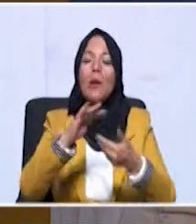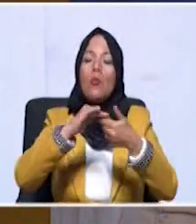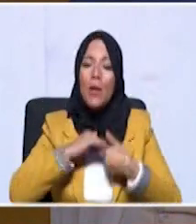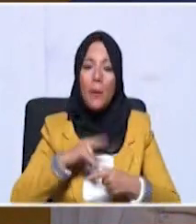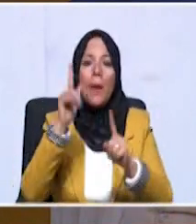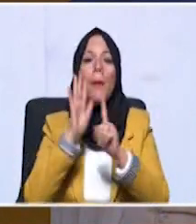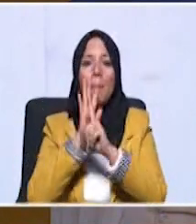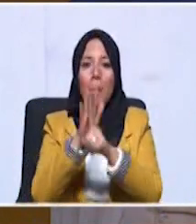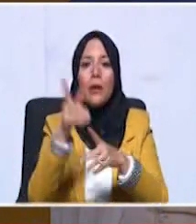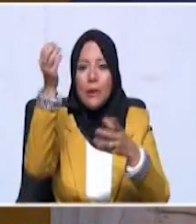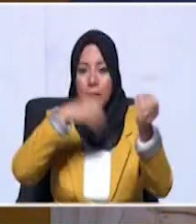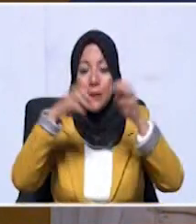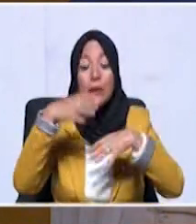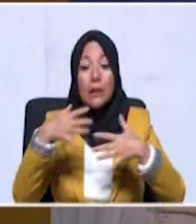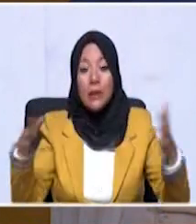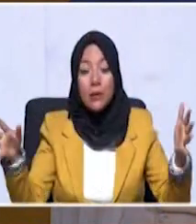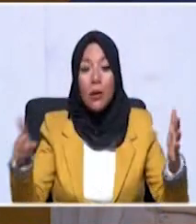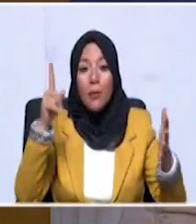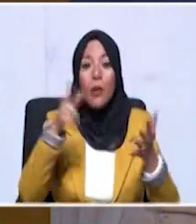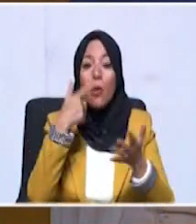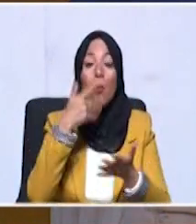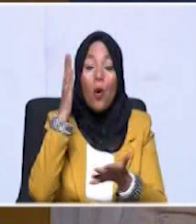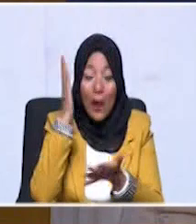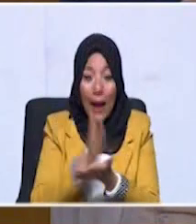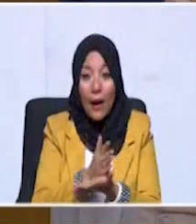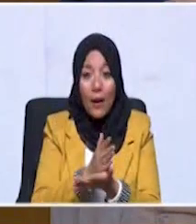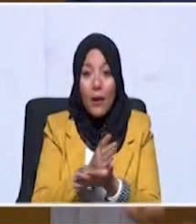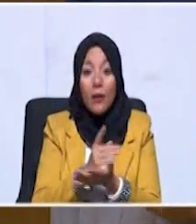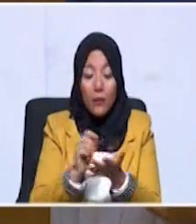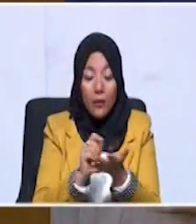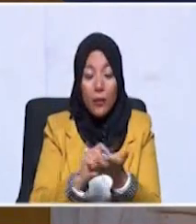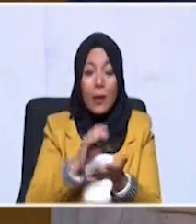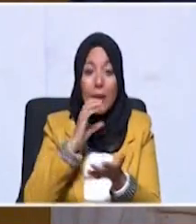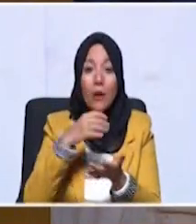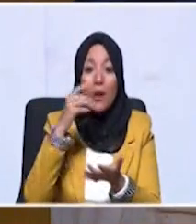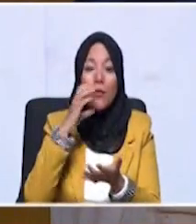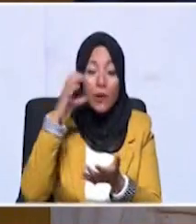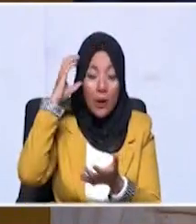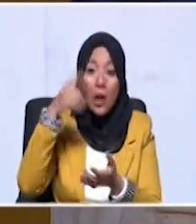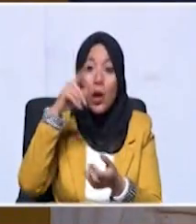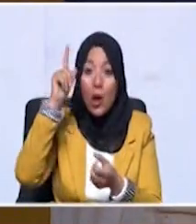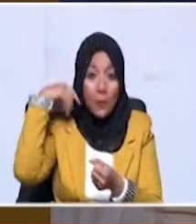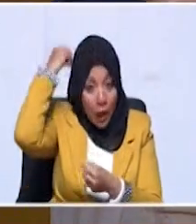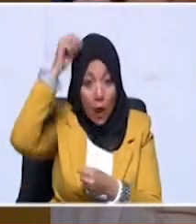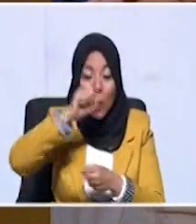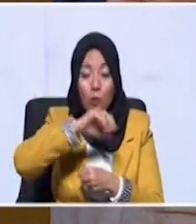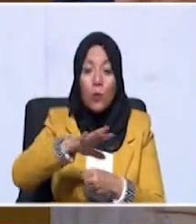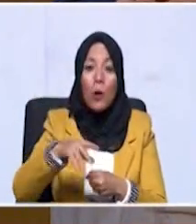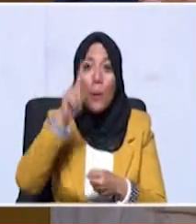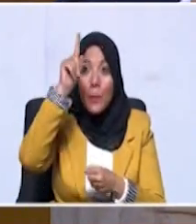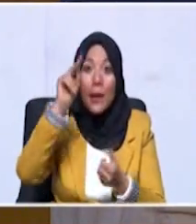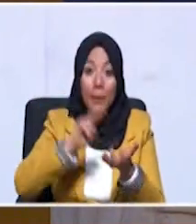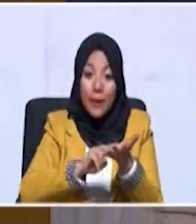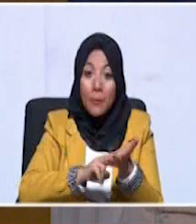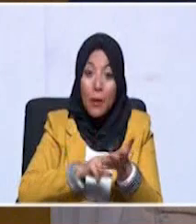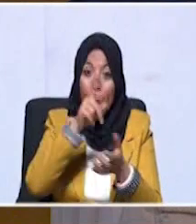موفقا للخيرات، فإنك قلت وقولك الحق في كتابك المنزل على رسولك المرسل، يمحو الله ما يشاء